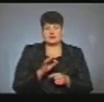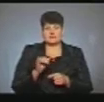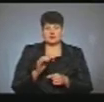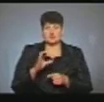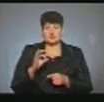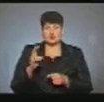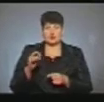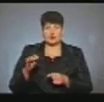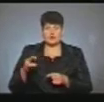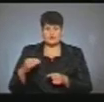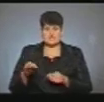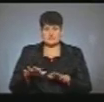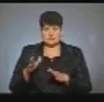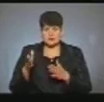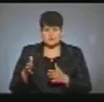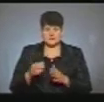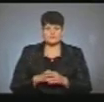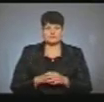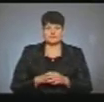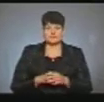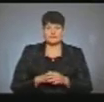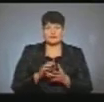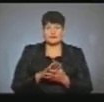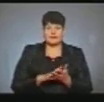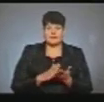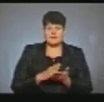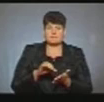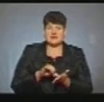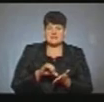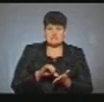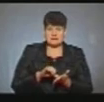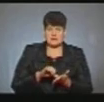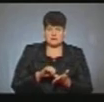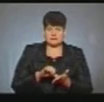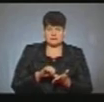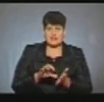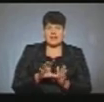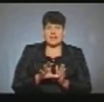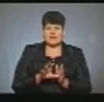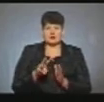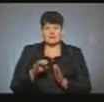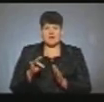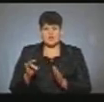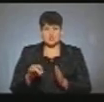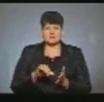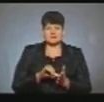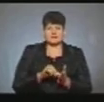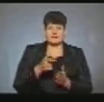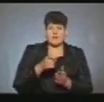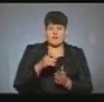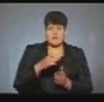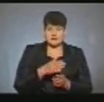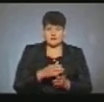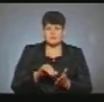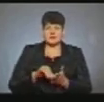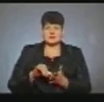Соколовський, повинен бути за посадою в цій комісії. Далі є там представник від електромереж, представник від газового господарства,